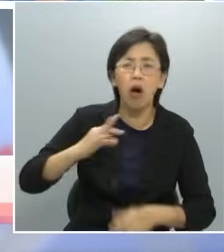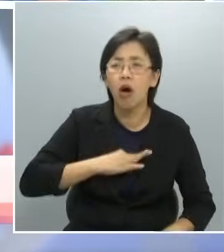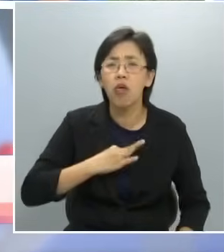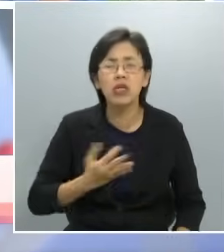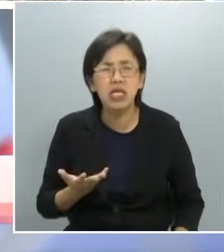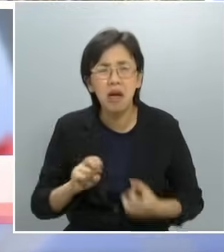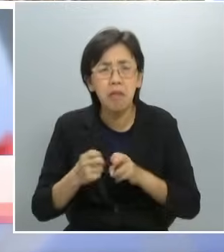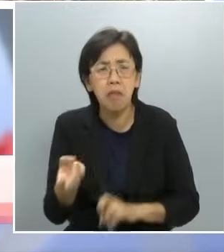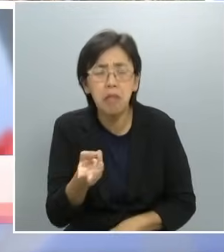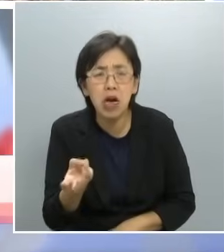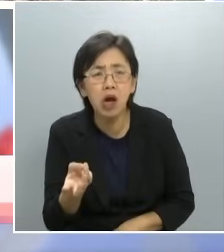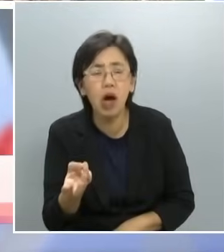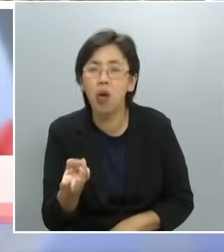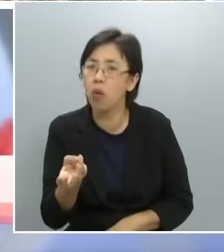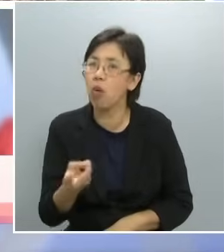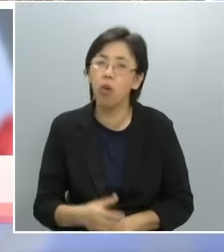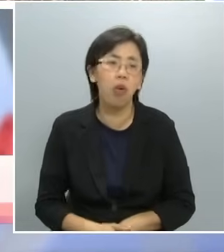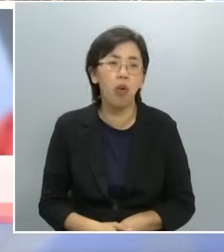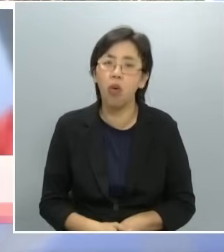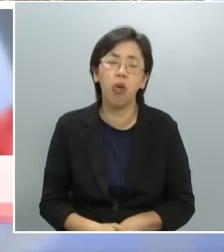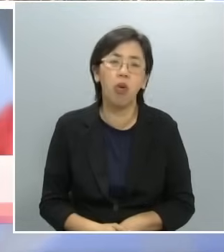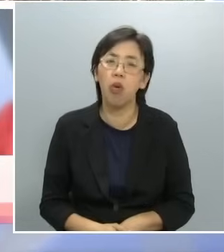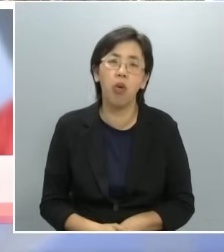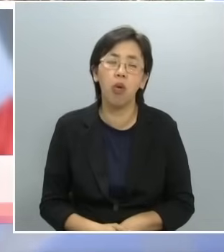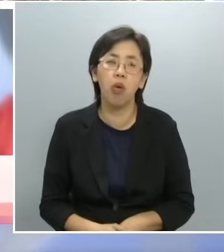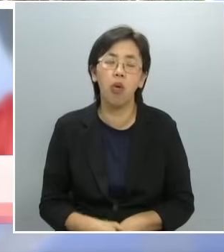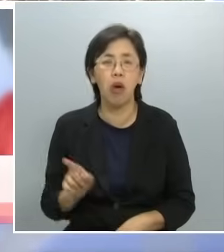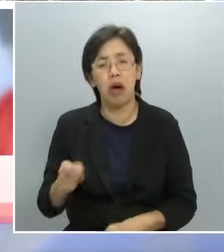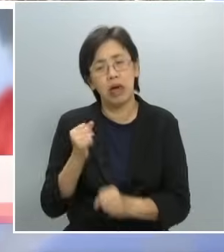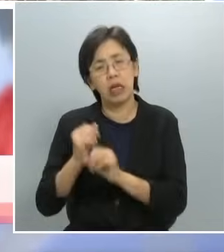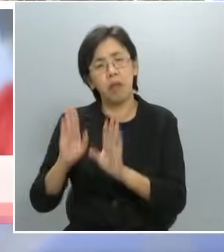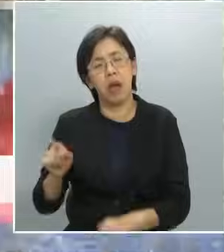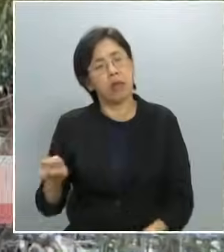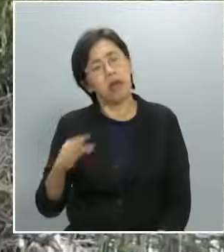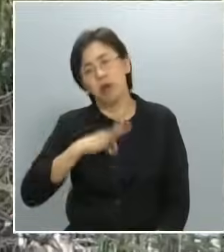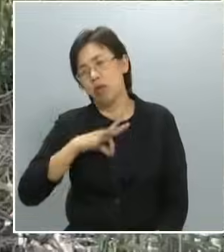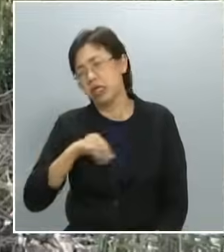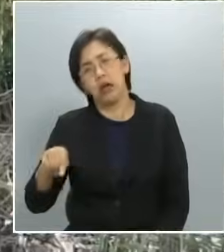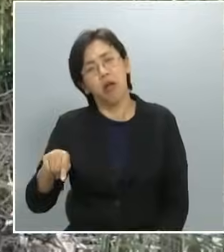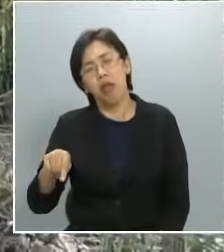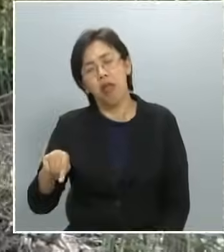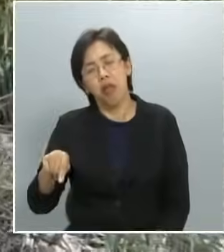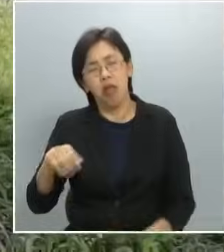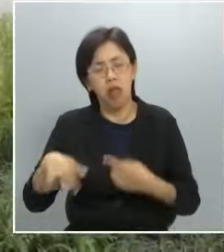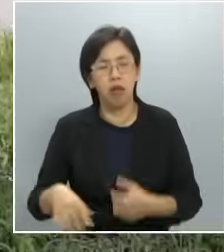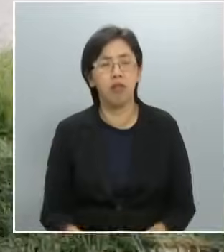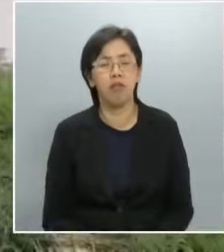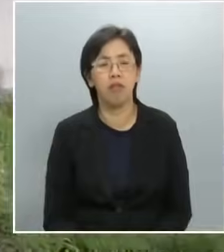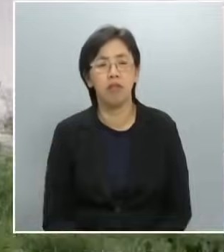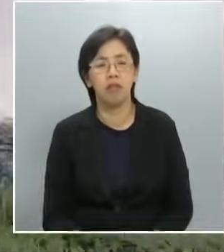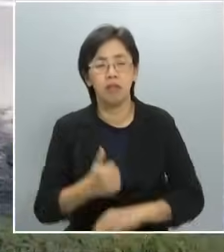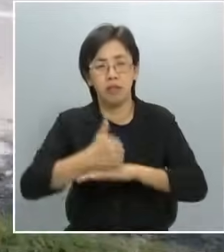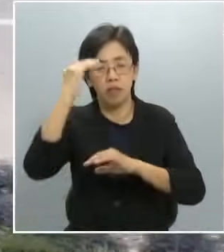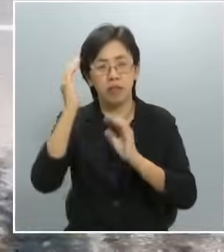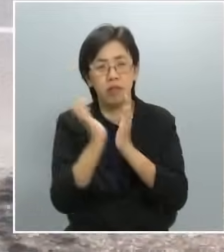นิดเดียวเองอะนะมันไม่ใช่เรื่องที่ต้องทำสมควรอะไรอย่างนี้เลย มาทางผู้บังคับการตำรวจภูธรจัง